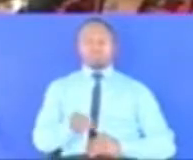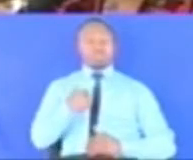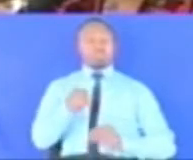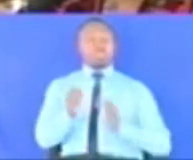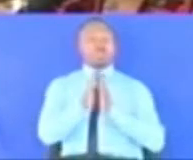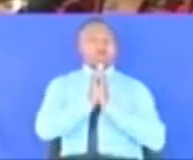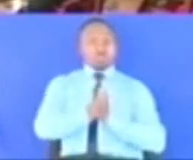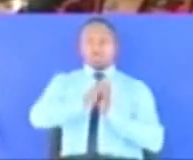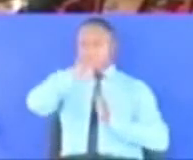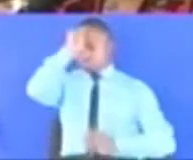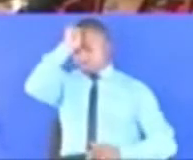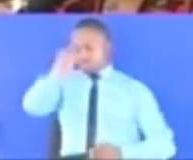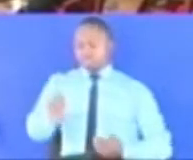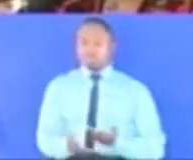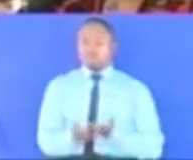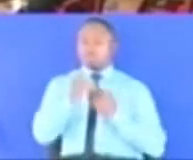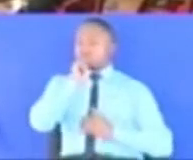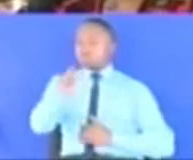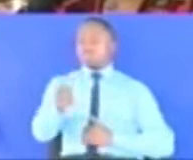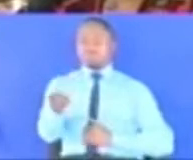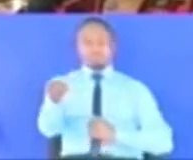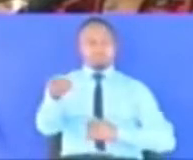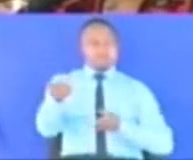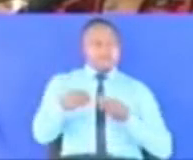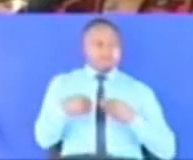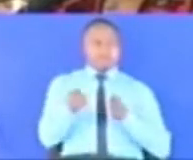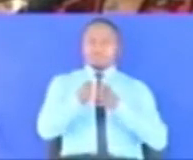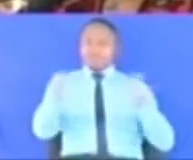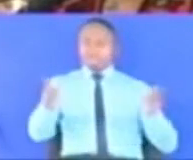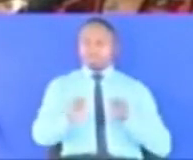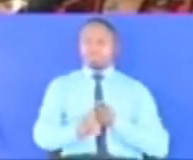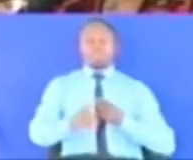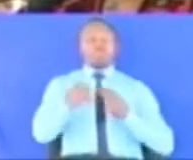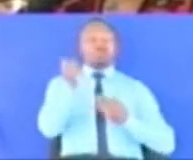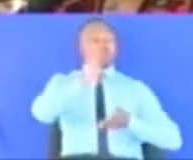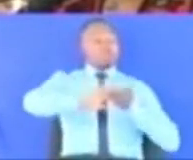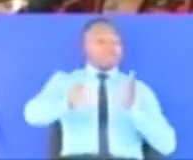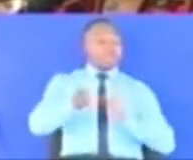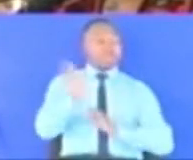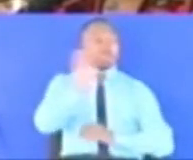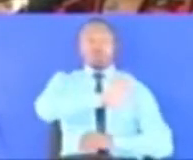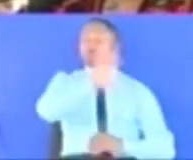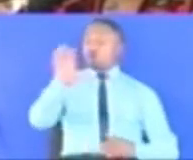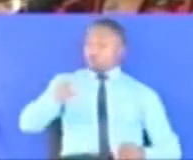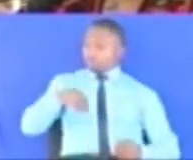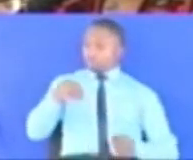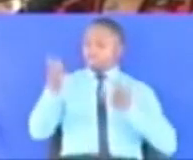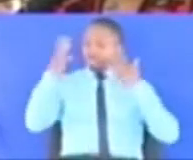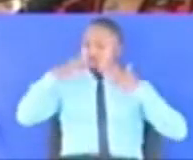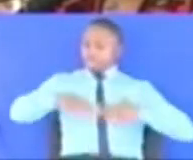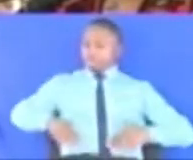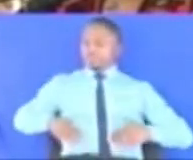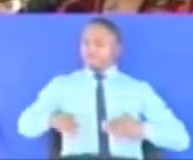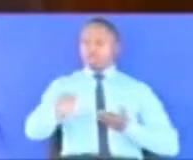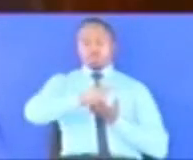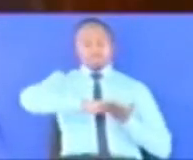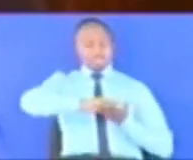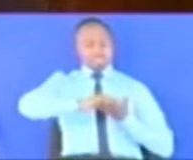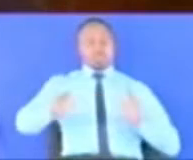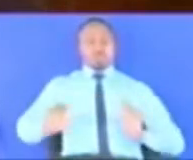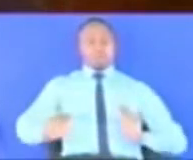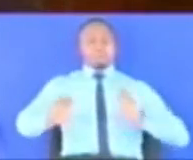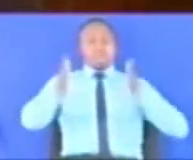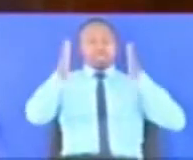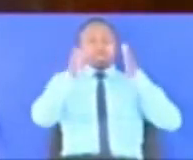Ninakushukuru mheshimiwa naibu spika kwa kunipa nafasi. Mheshimiwa naibu spika, tutakubaliana wote hapa afya ndio msingi wa maisha ya